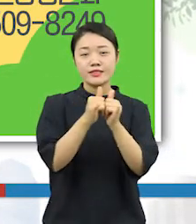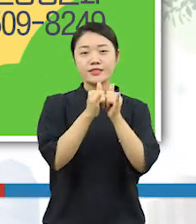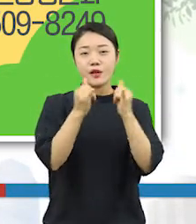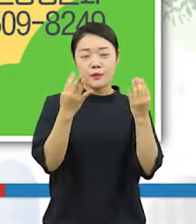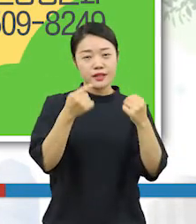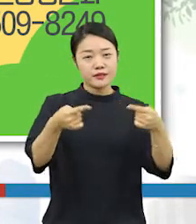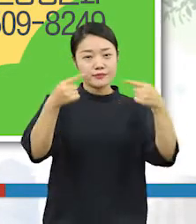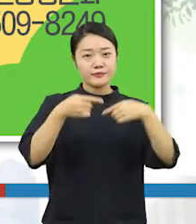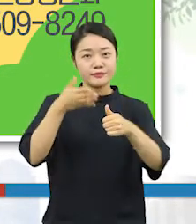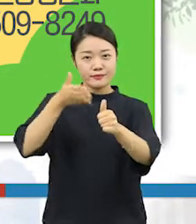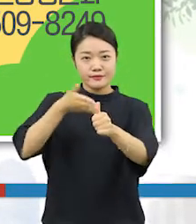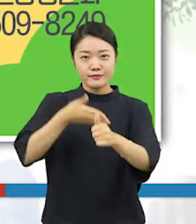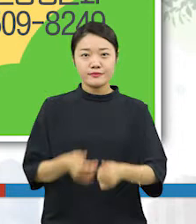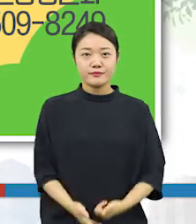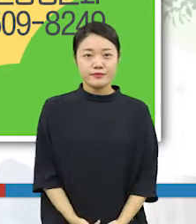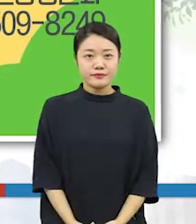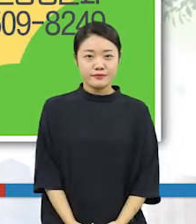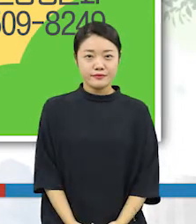바랍니다.